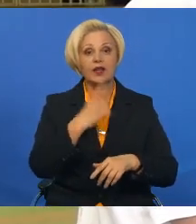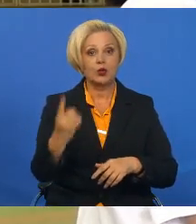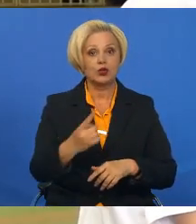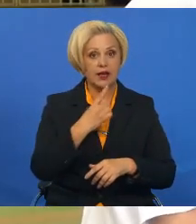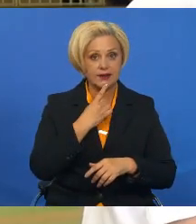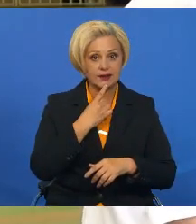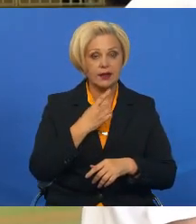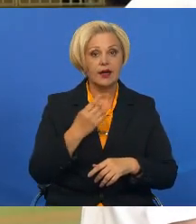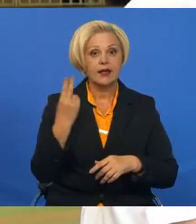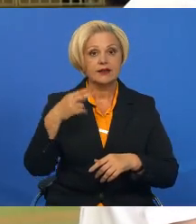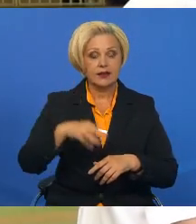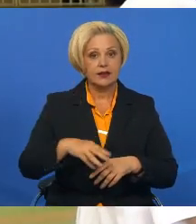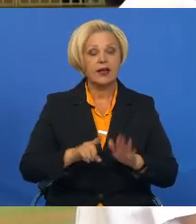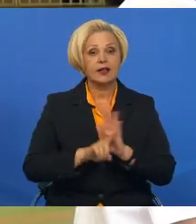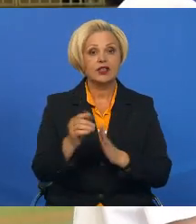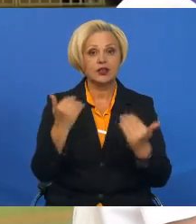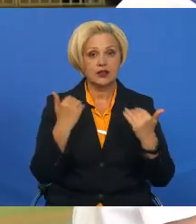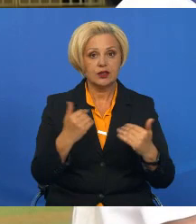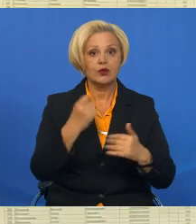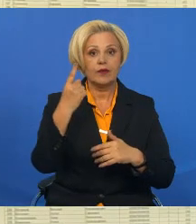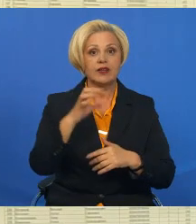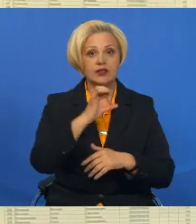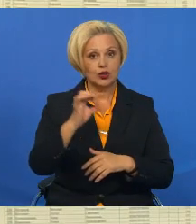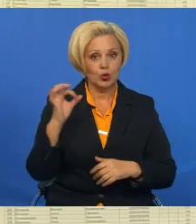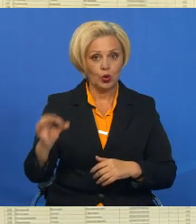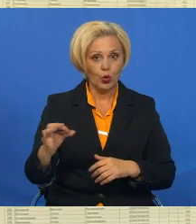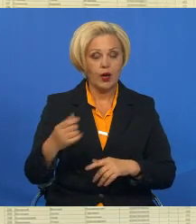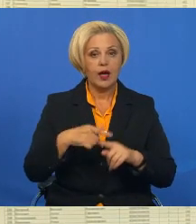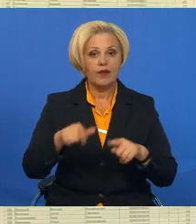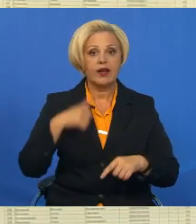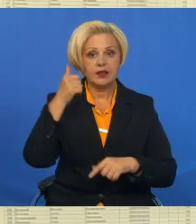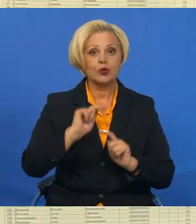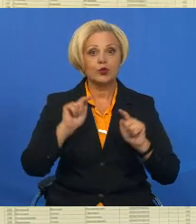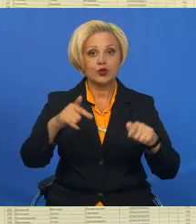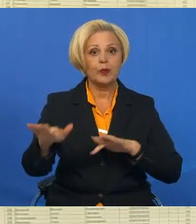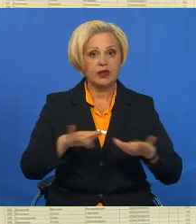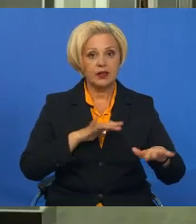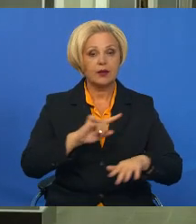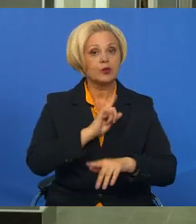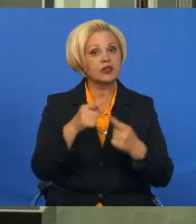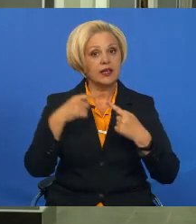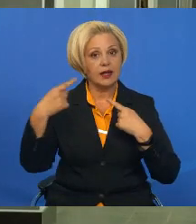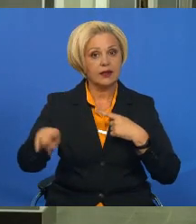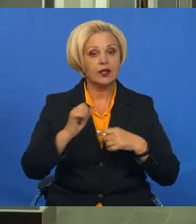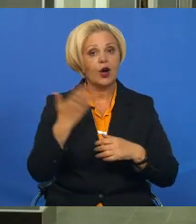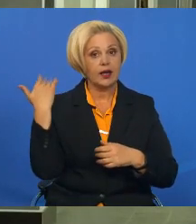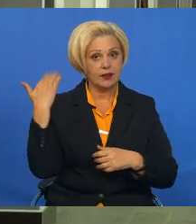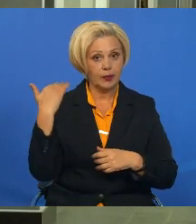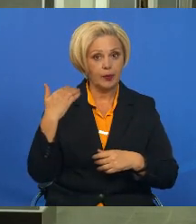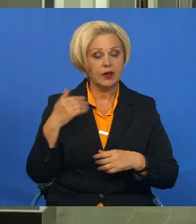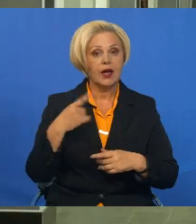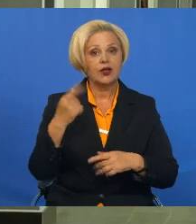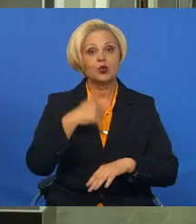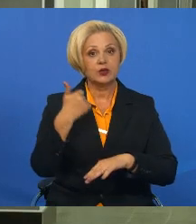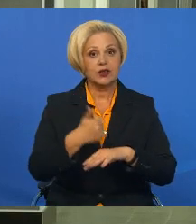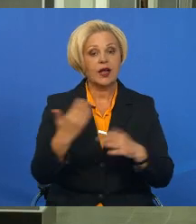мова. ЦТ по йой почалося сьогодні у 11.00. У гэтым годзі уступная кампанія моцна адрознівається ад папярэдніх. Одно з